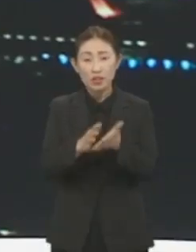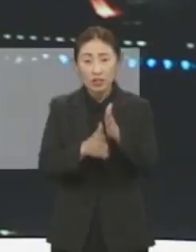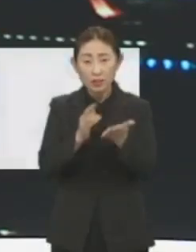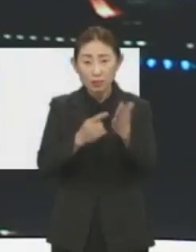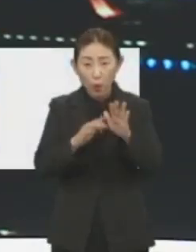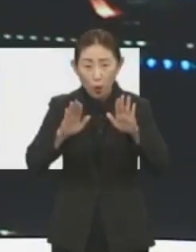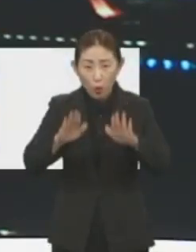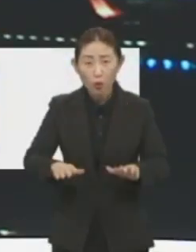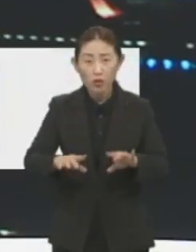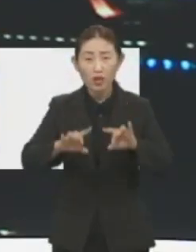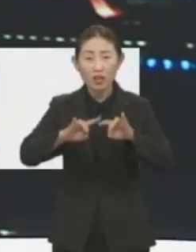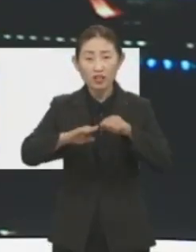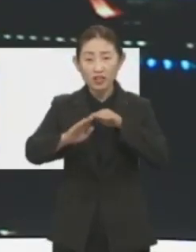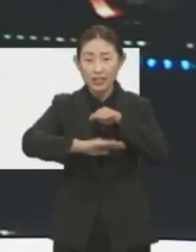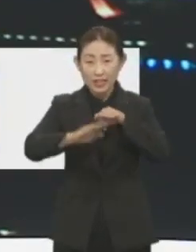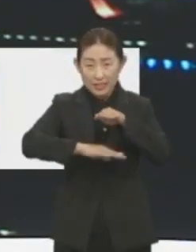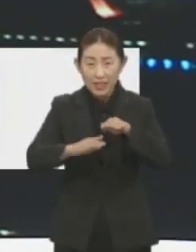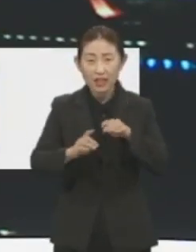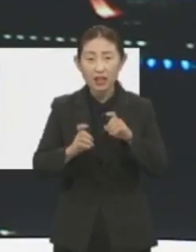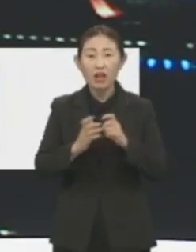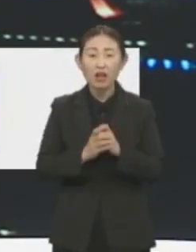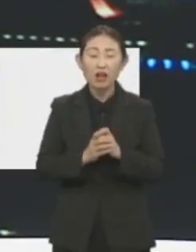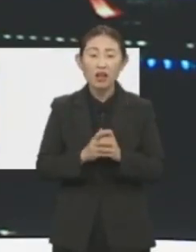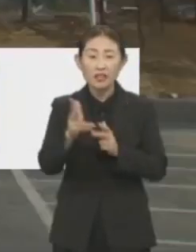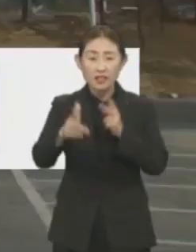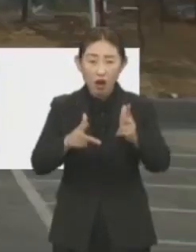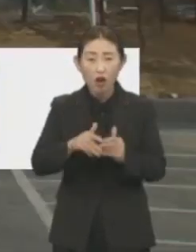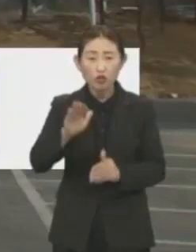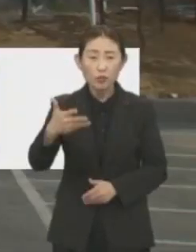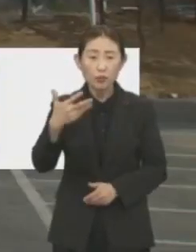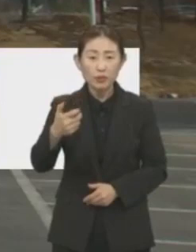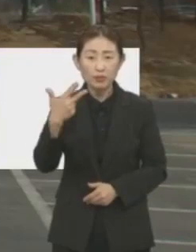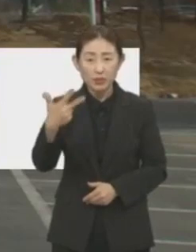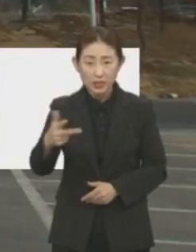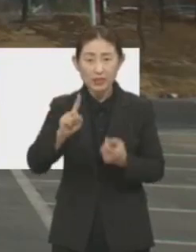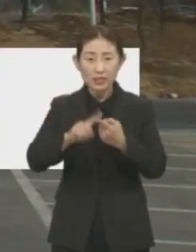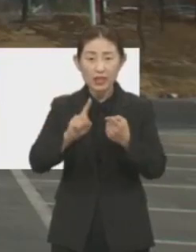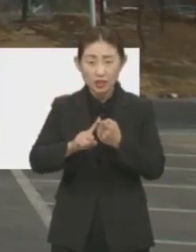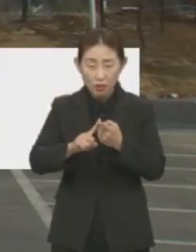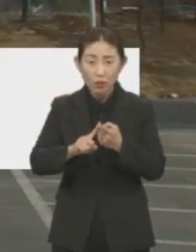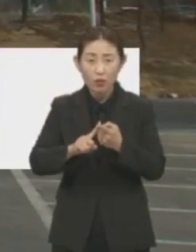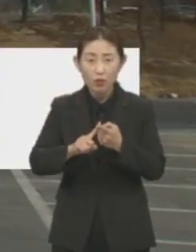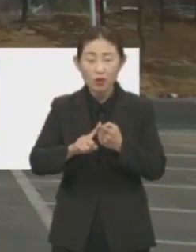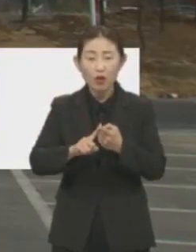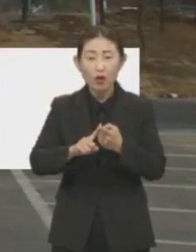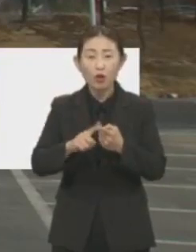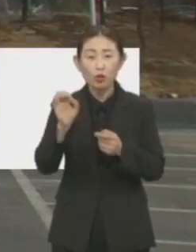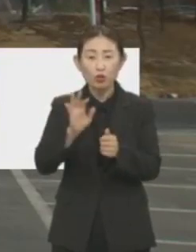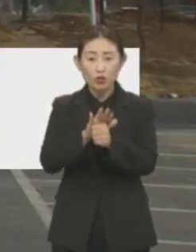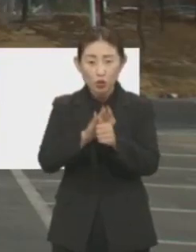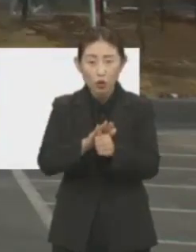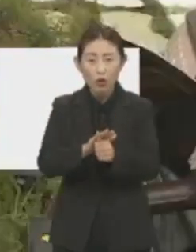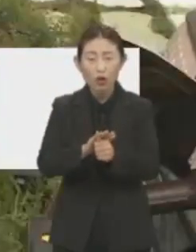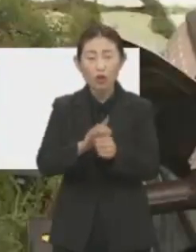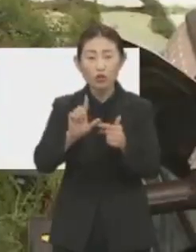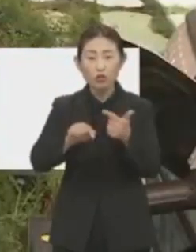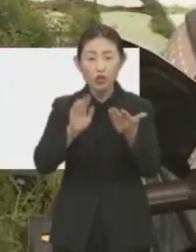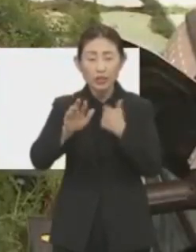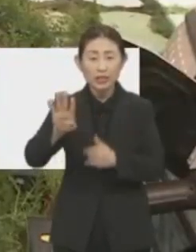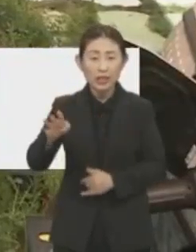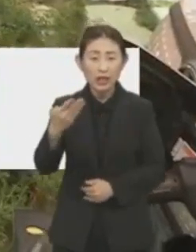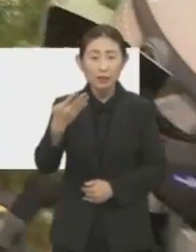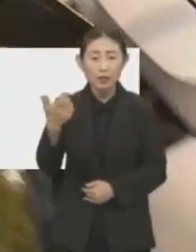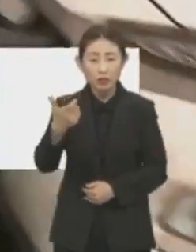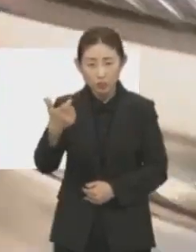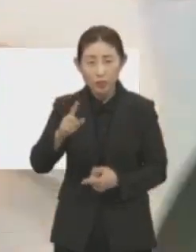올해 상반기 전기차 민간 보급 사업으로 900여든 7대를 보급한데 이어 하반기에도 400